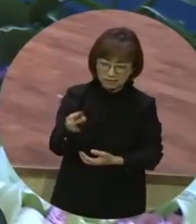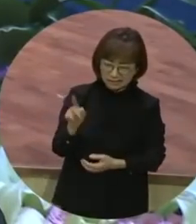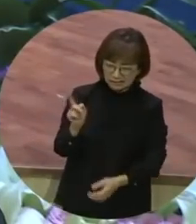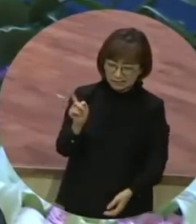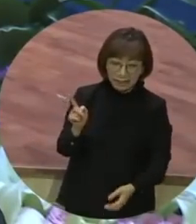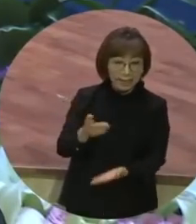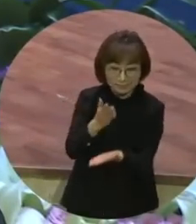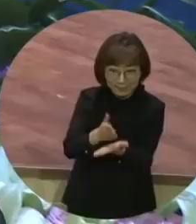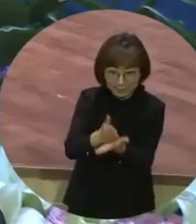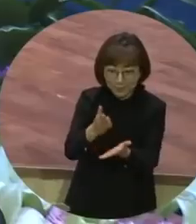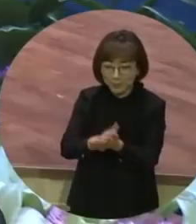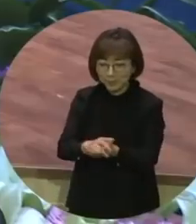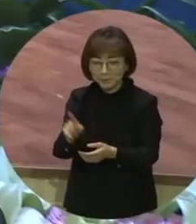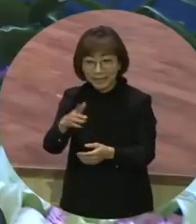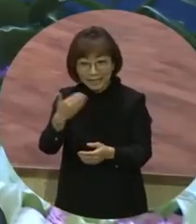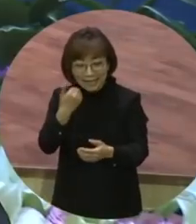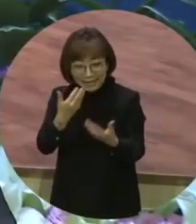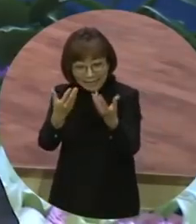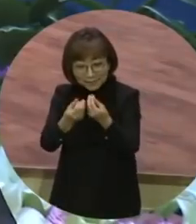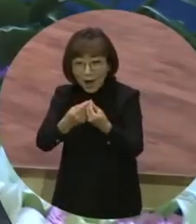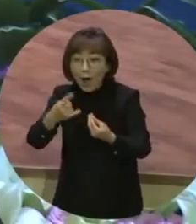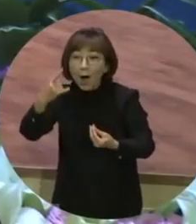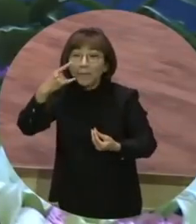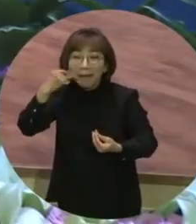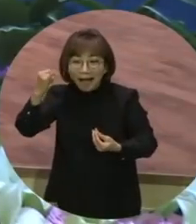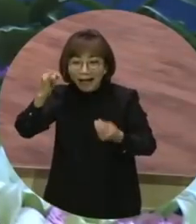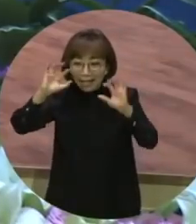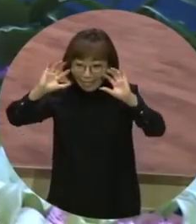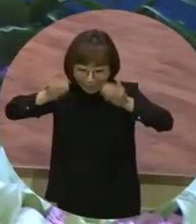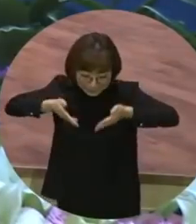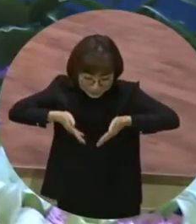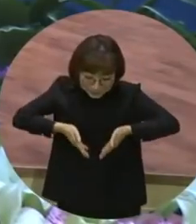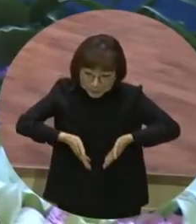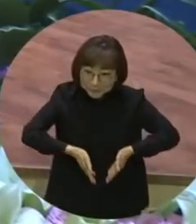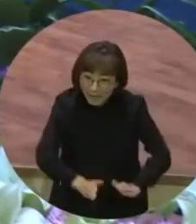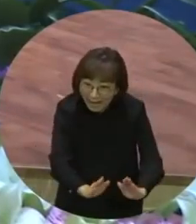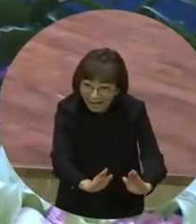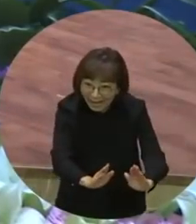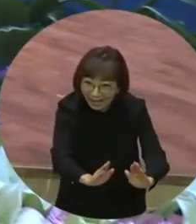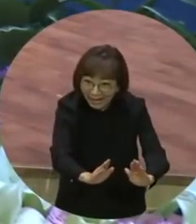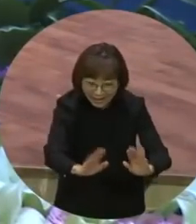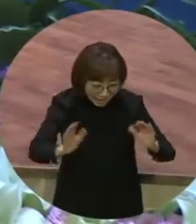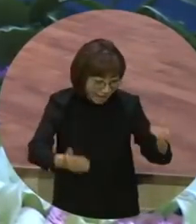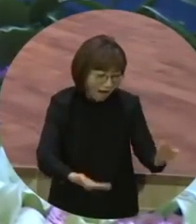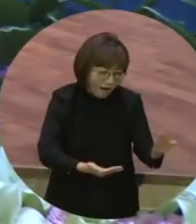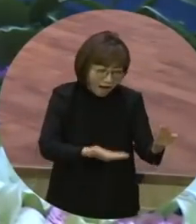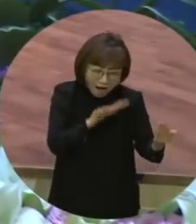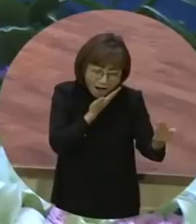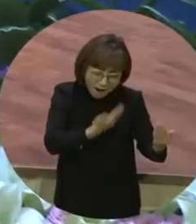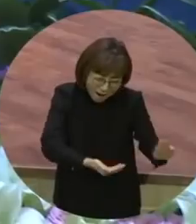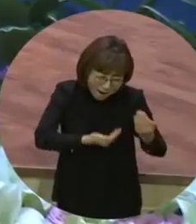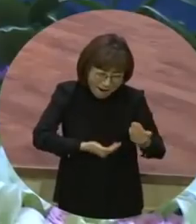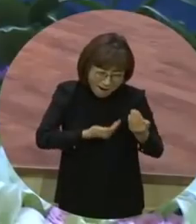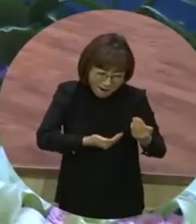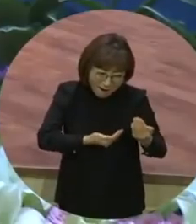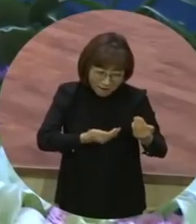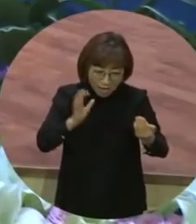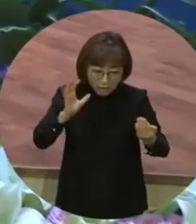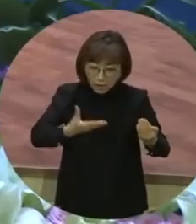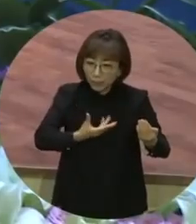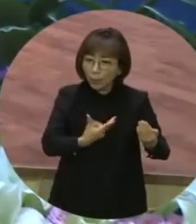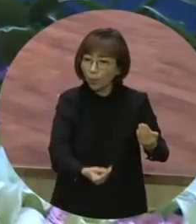어머니가 아기가 똥을 싸고 오줌 싸면 그 아기가 똥 싸고 오줌 싸면 귀찮고 더럽고 냄새납니까? 너무 신기하고